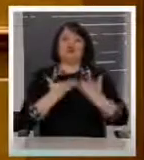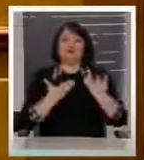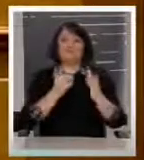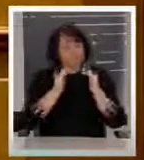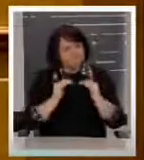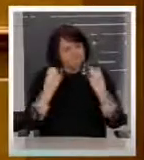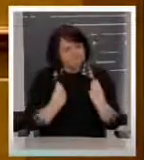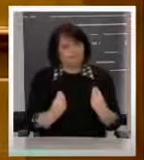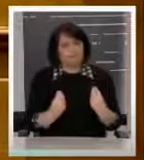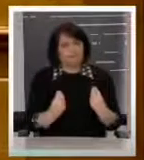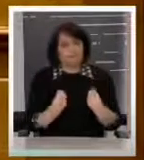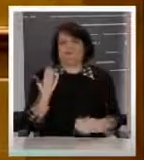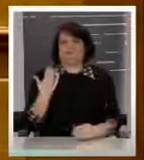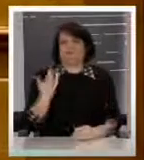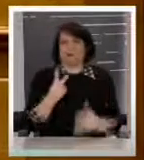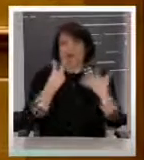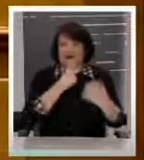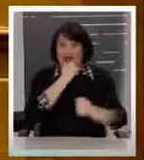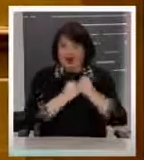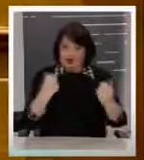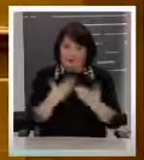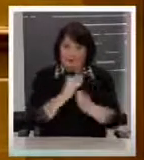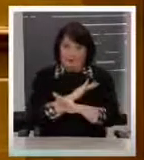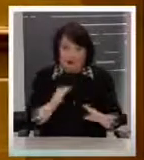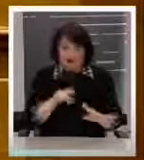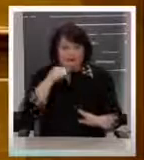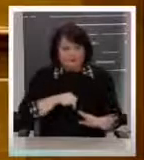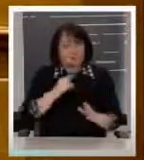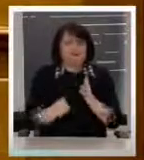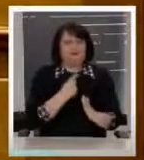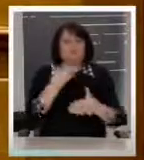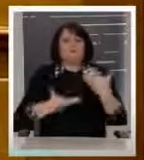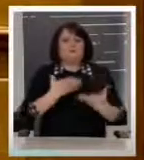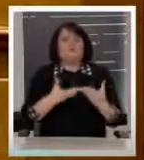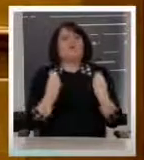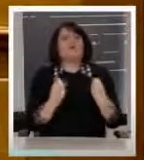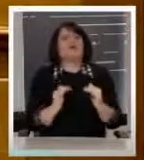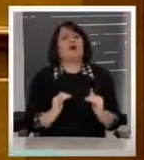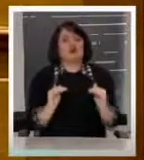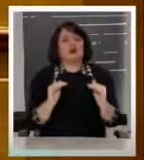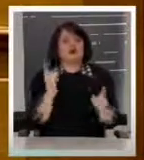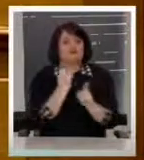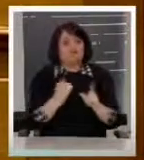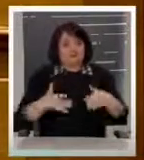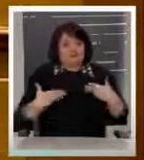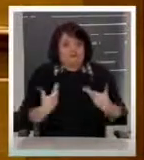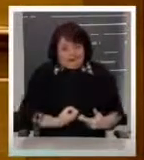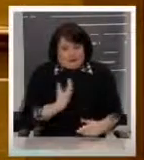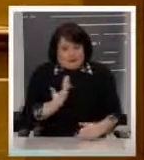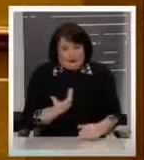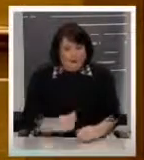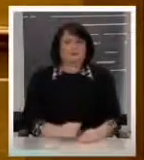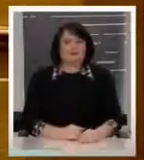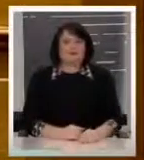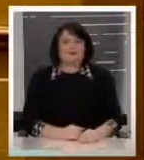ομαλότητος που συζητείται τα τελευταία 7 χρόνια στη Βουλή. Και είναι ιδιαίτερη χαρά μου που μετά από